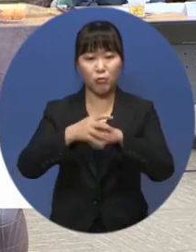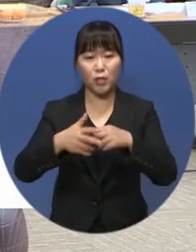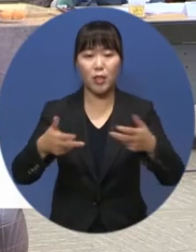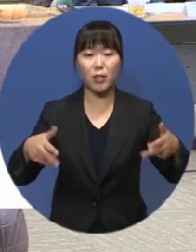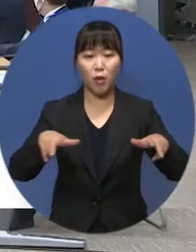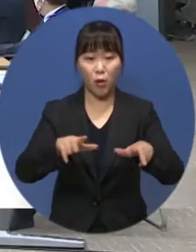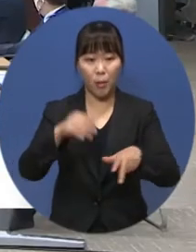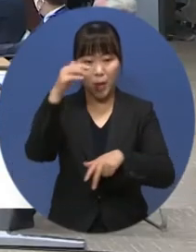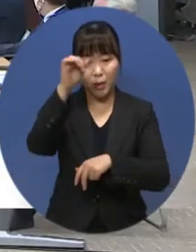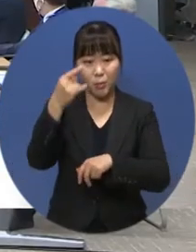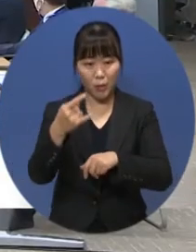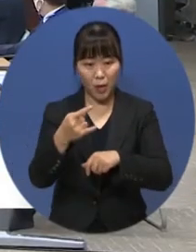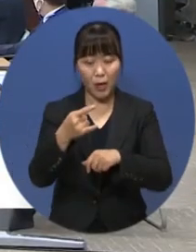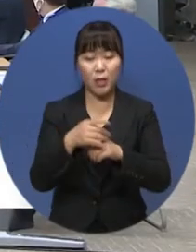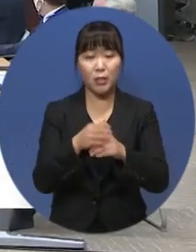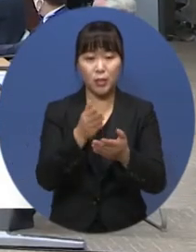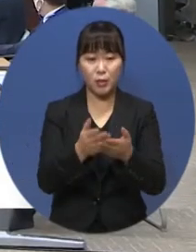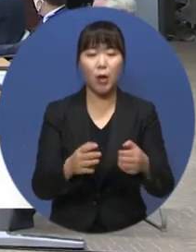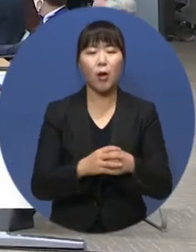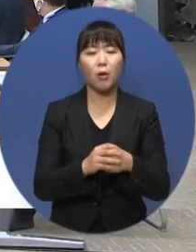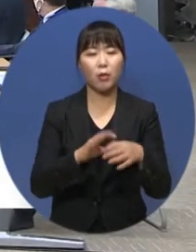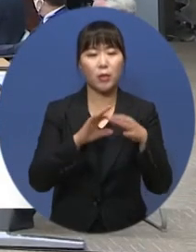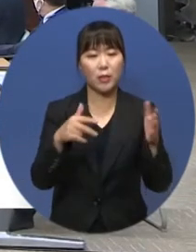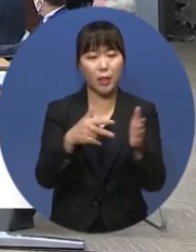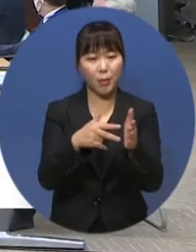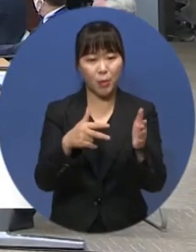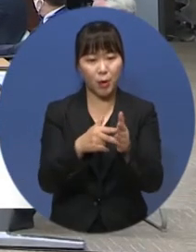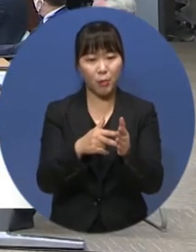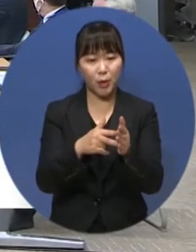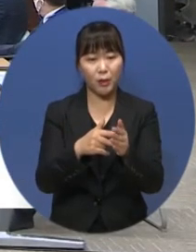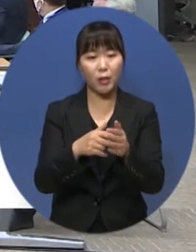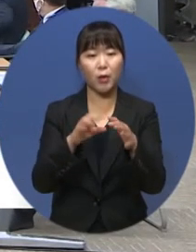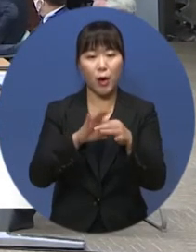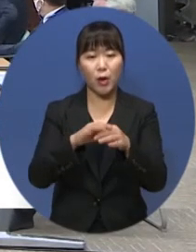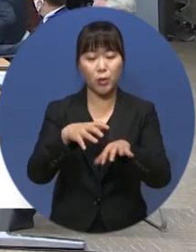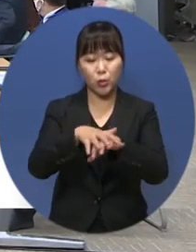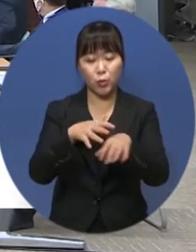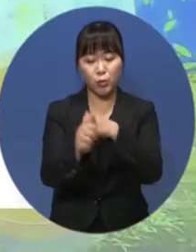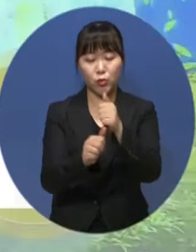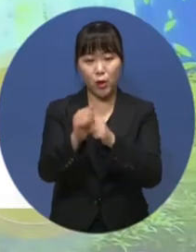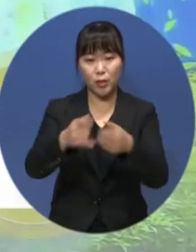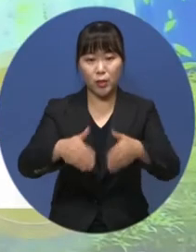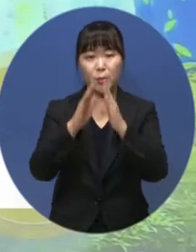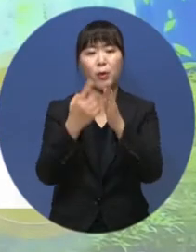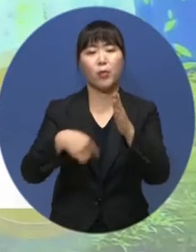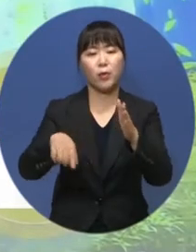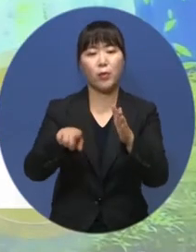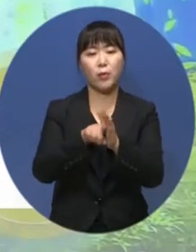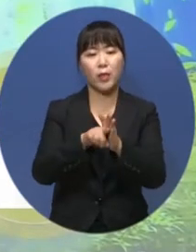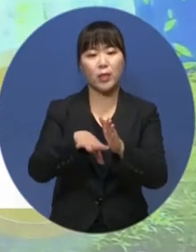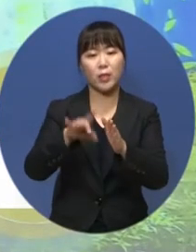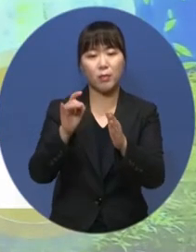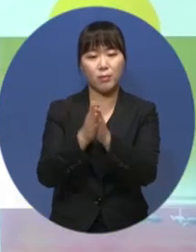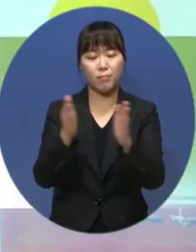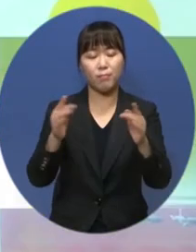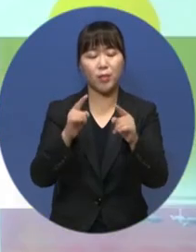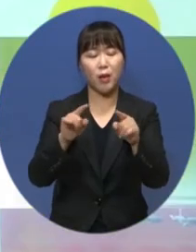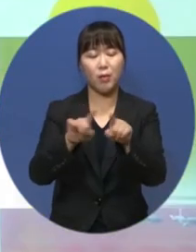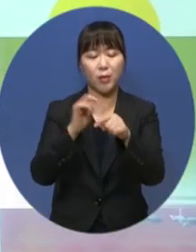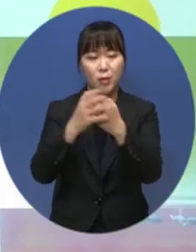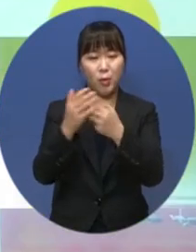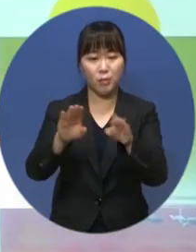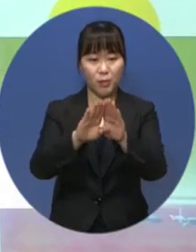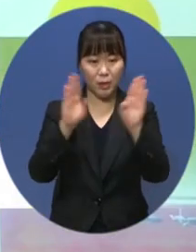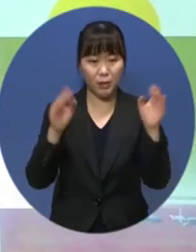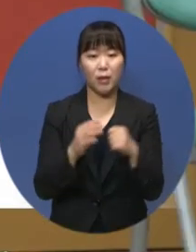기구인 재단법인 순천만 국제 정원 박람회 조직위원회 설립을 위한 발기인 대회를 가졌습니다 이번